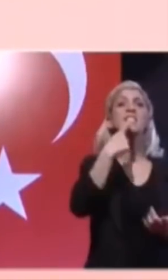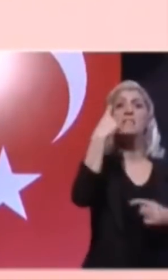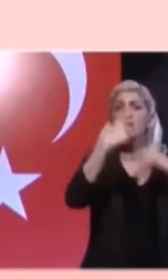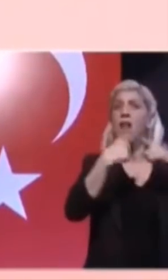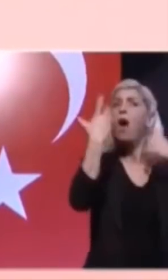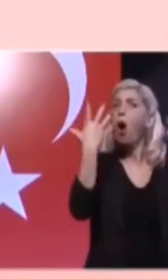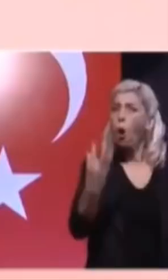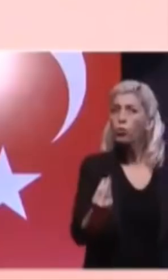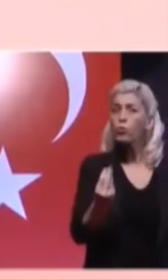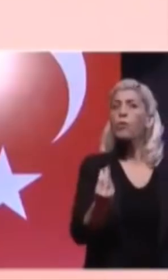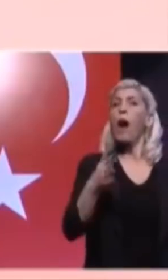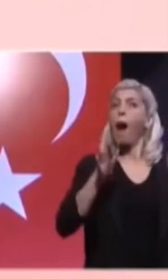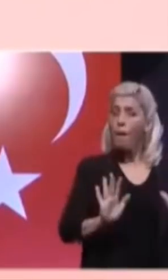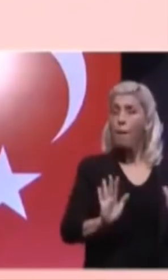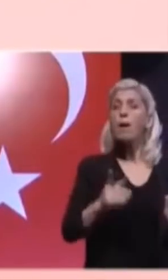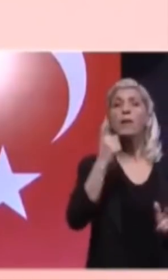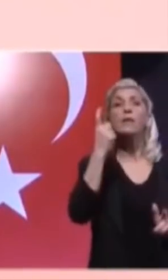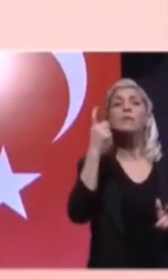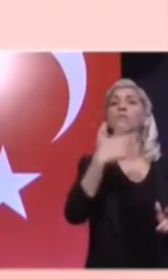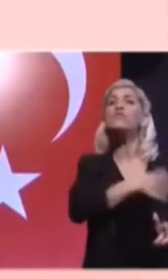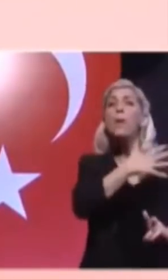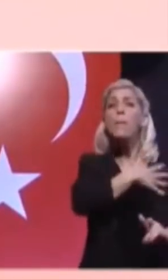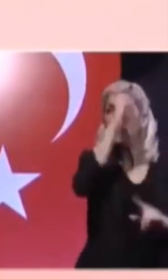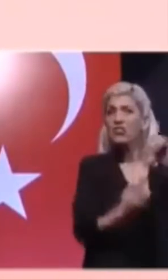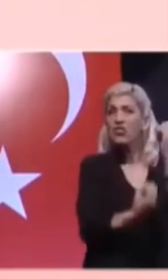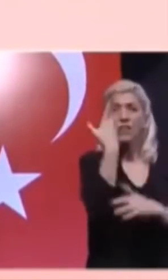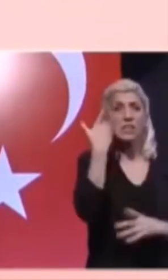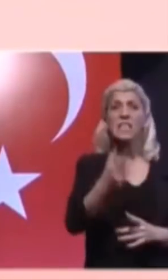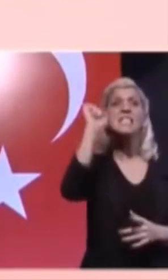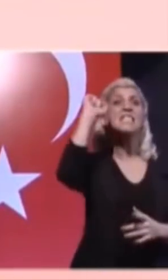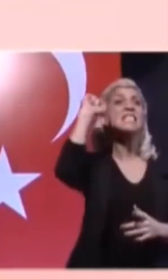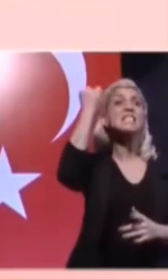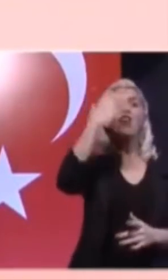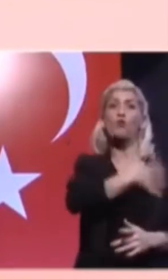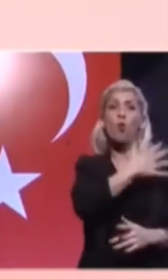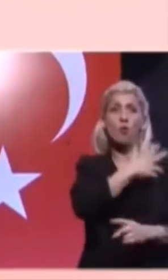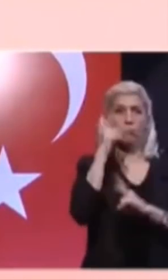günü hem kongrenin heyeti temsiliyesi seçilmiştir İstanbul,